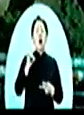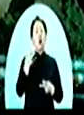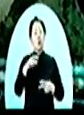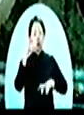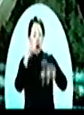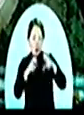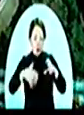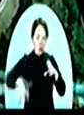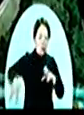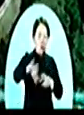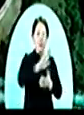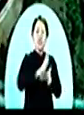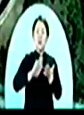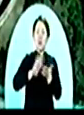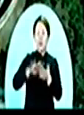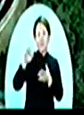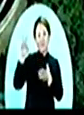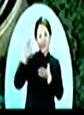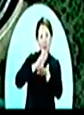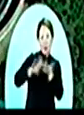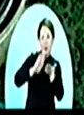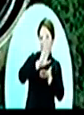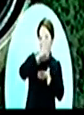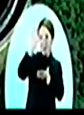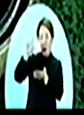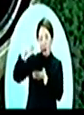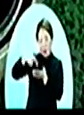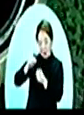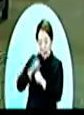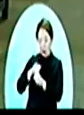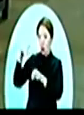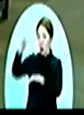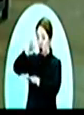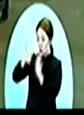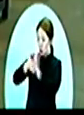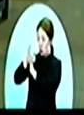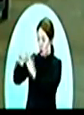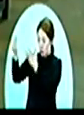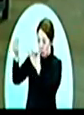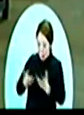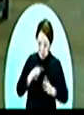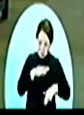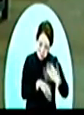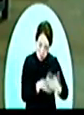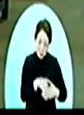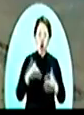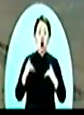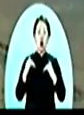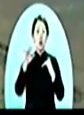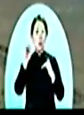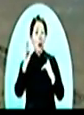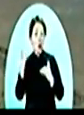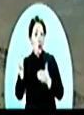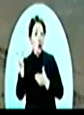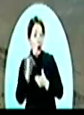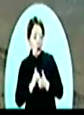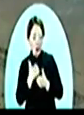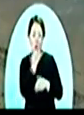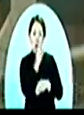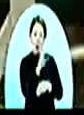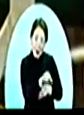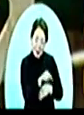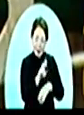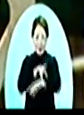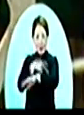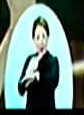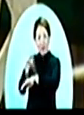паркийн цэвэрлэх байгууламжийн ажлыг улсын төсвийн хөрөнгөөр эхлүүлж, Хөгжлийн банкны хөрөнгө оруулалтаар Улаанбаатар хот болон Дархан